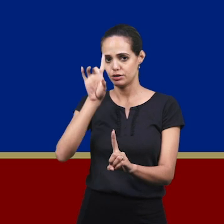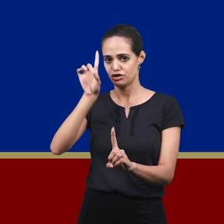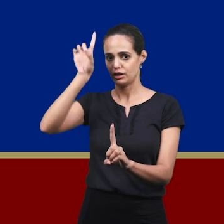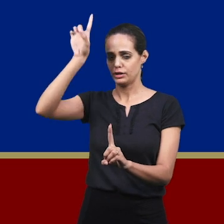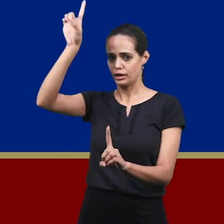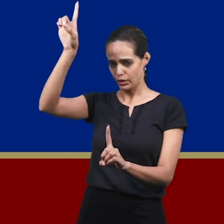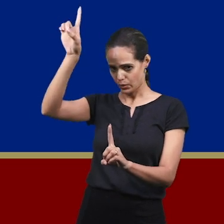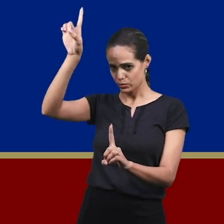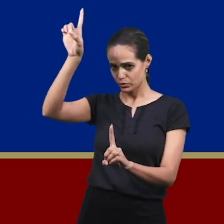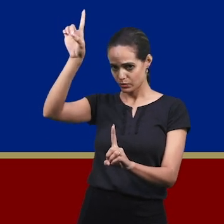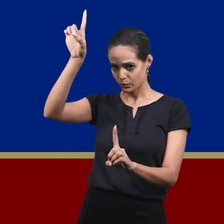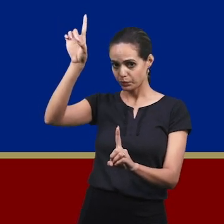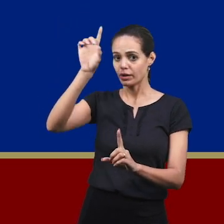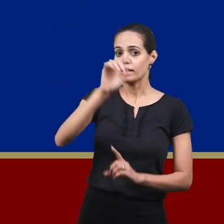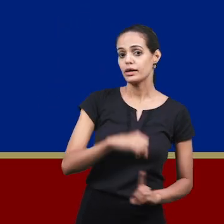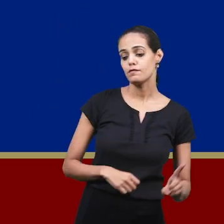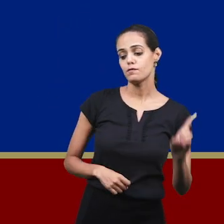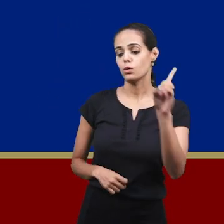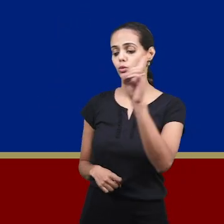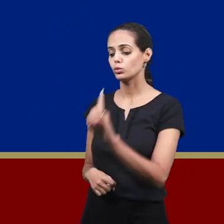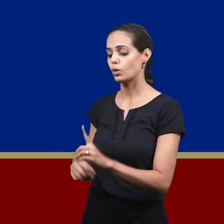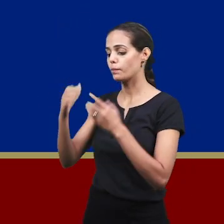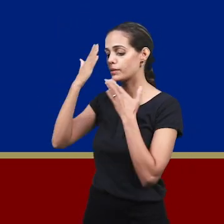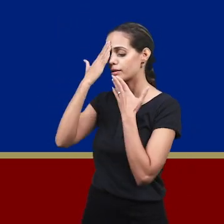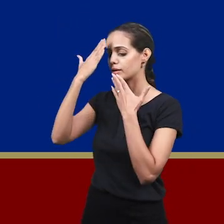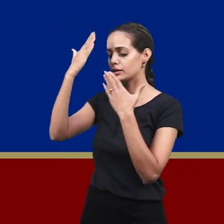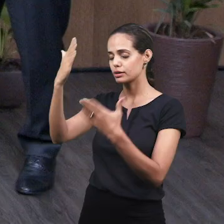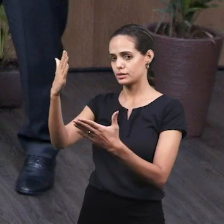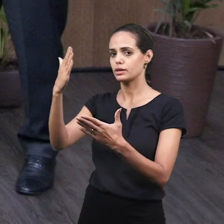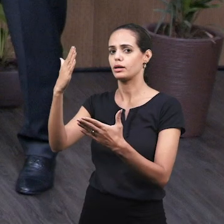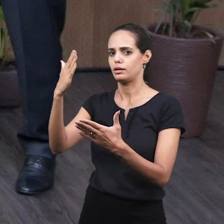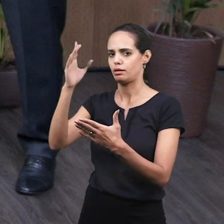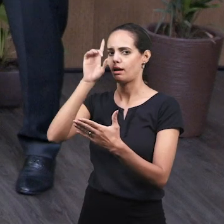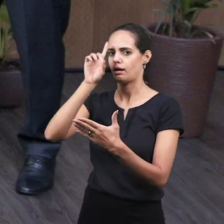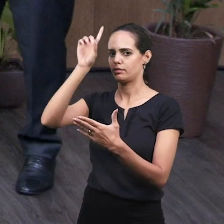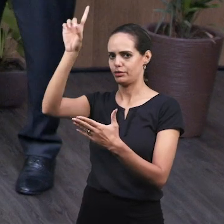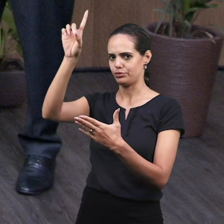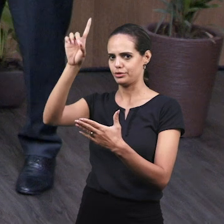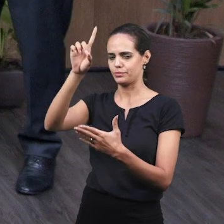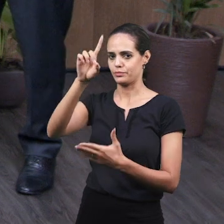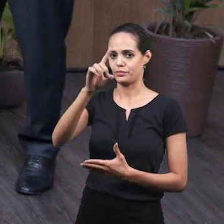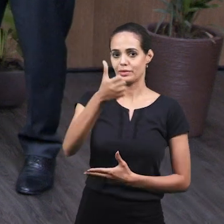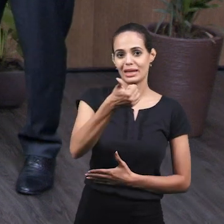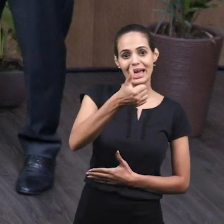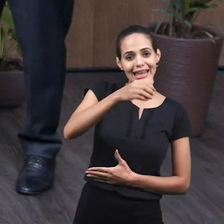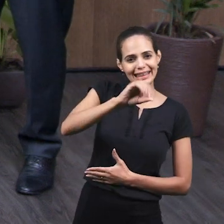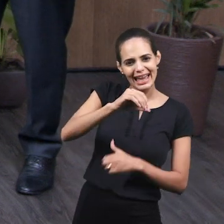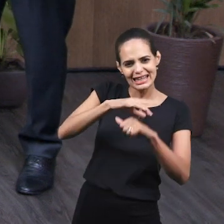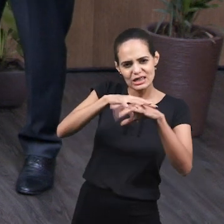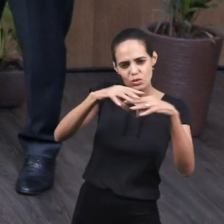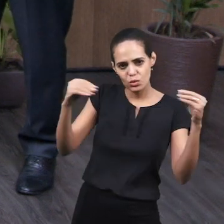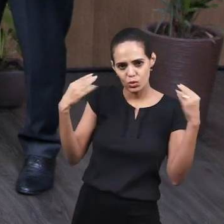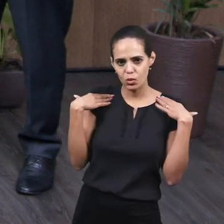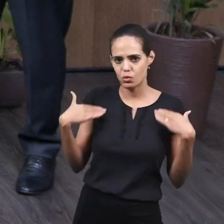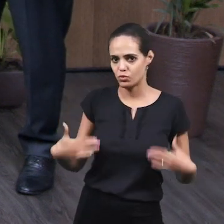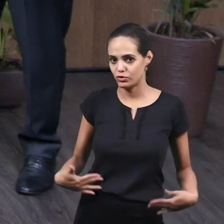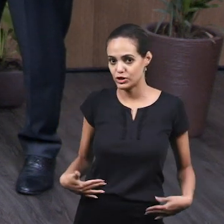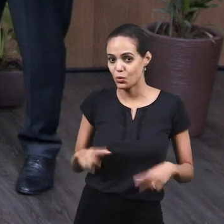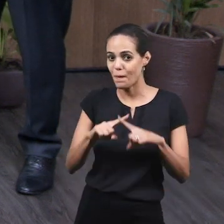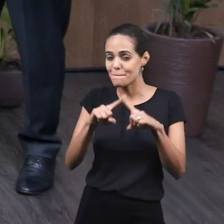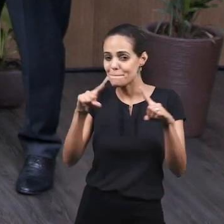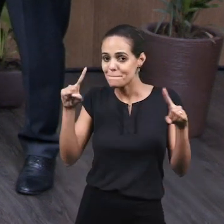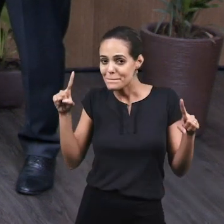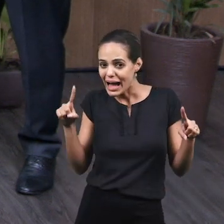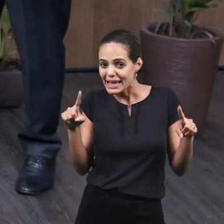et est revenu en glorifiant Dieu. Ça veut dire, Daniel, 10 ont reçu la guérison physique, mais seulement un a